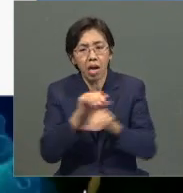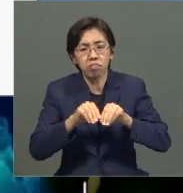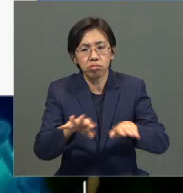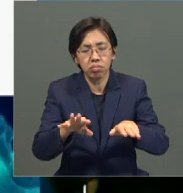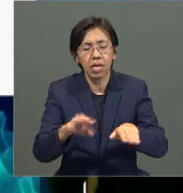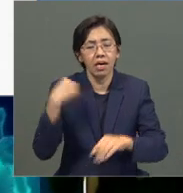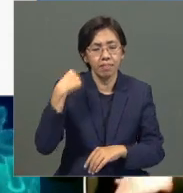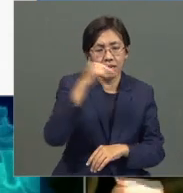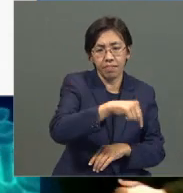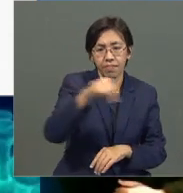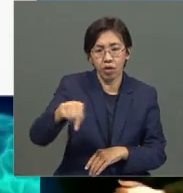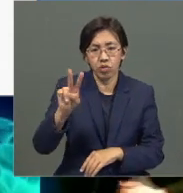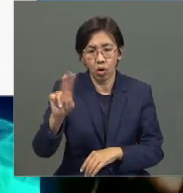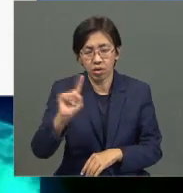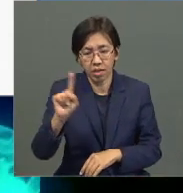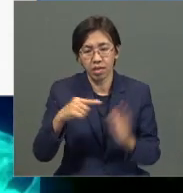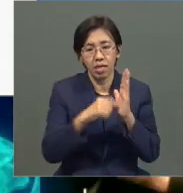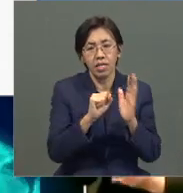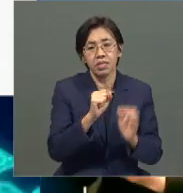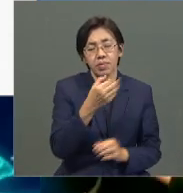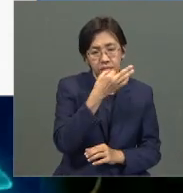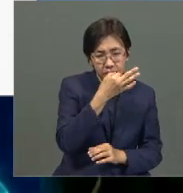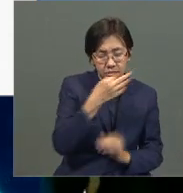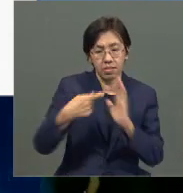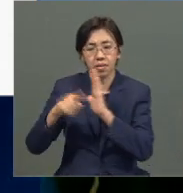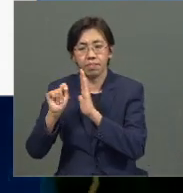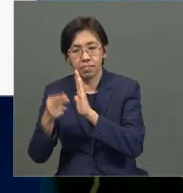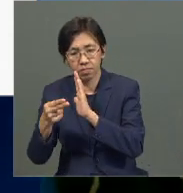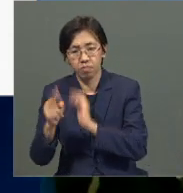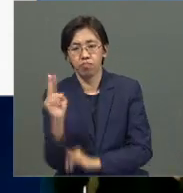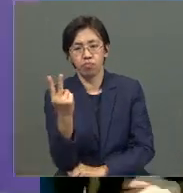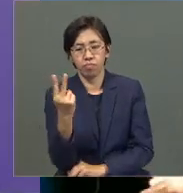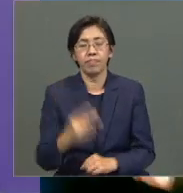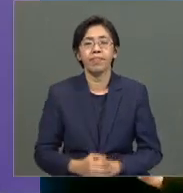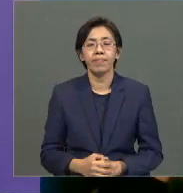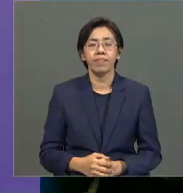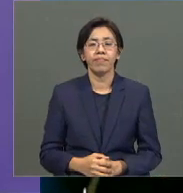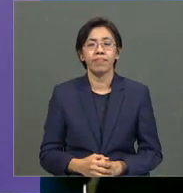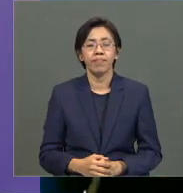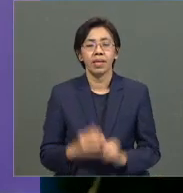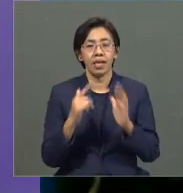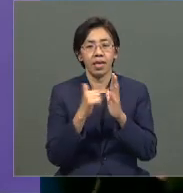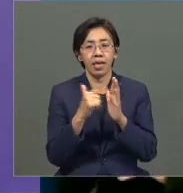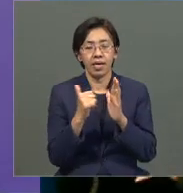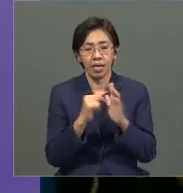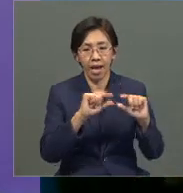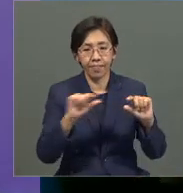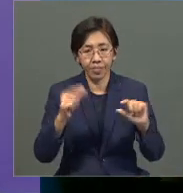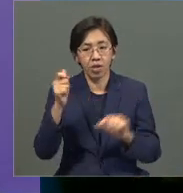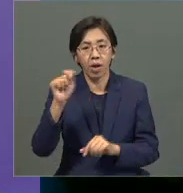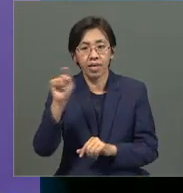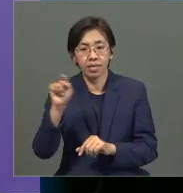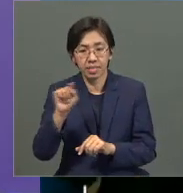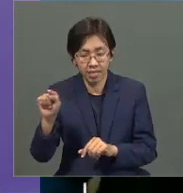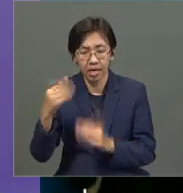2จุดก็คือที่สมุทรสาครและก็ปทุมธานี ส่วนวัคซีนของ AstraZeneca ที่ยังไม่ได้ส่งมอบท